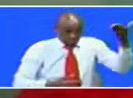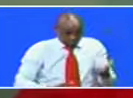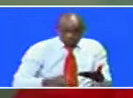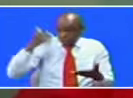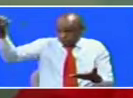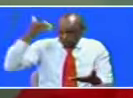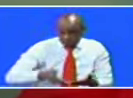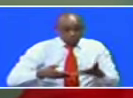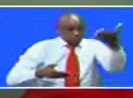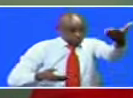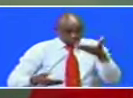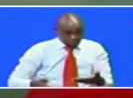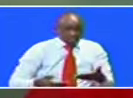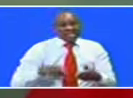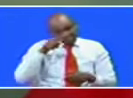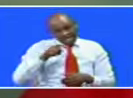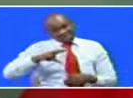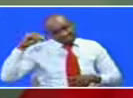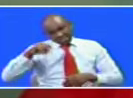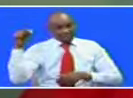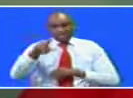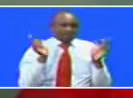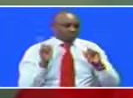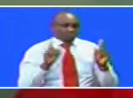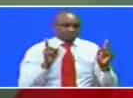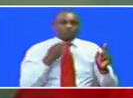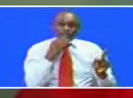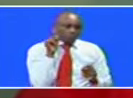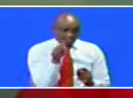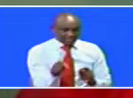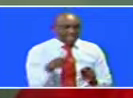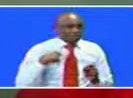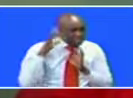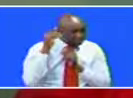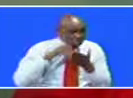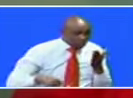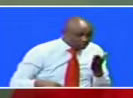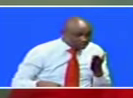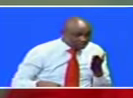various areas, kusitokeze something hapo katikati. Okay.